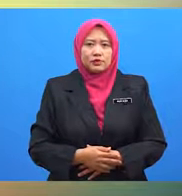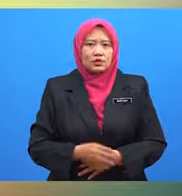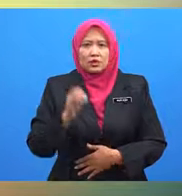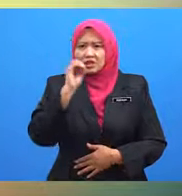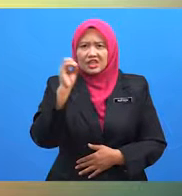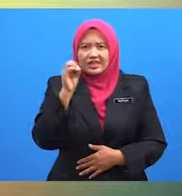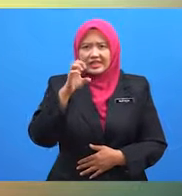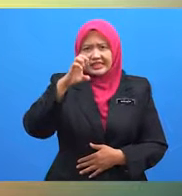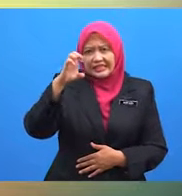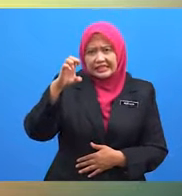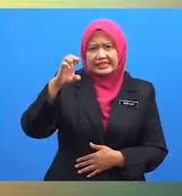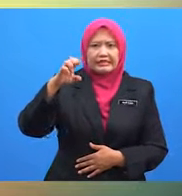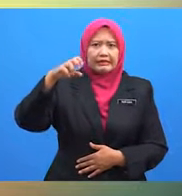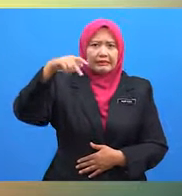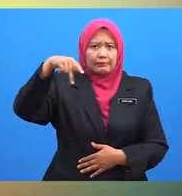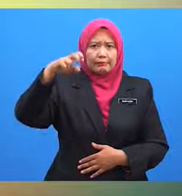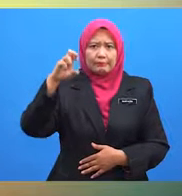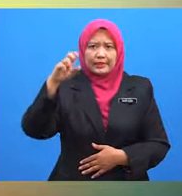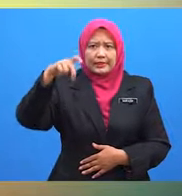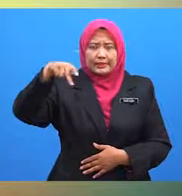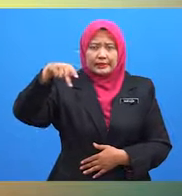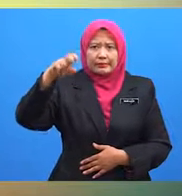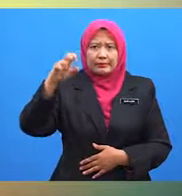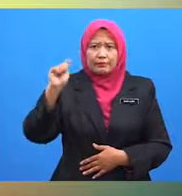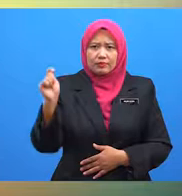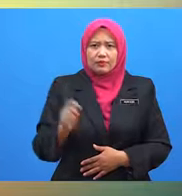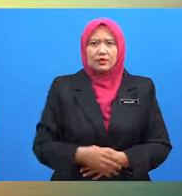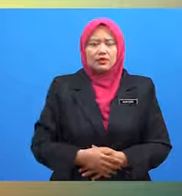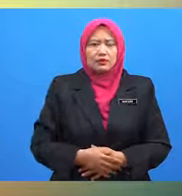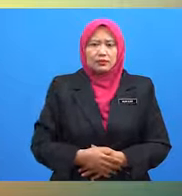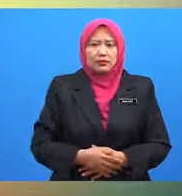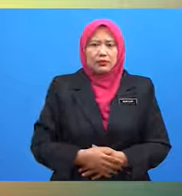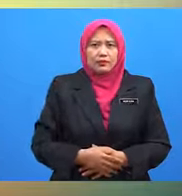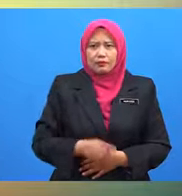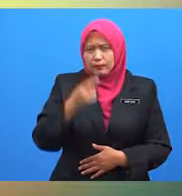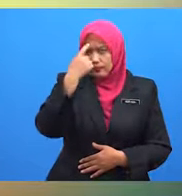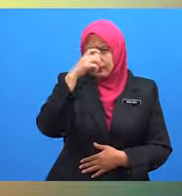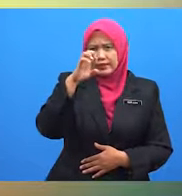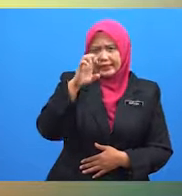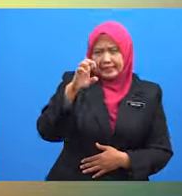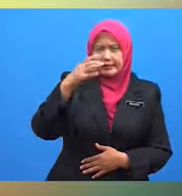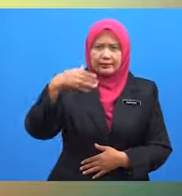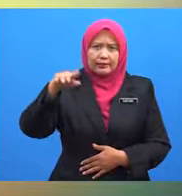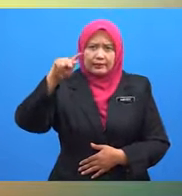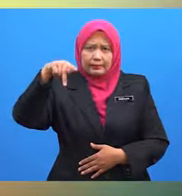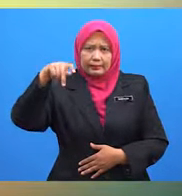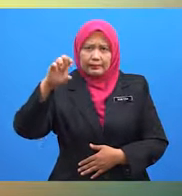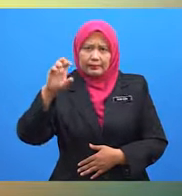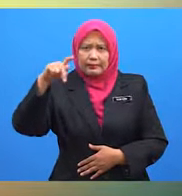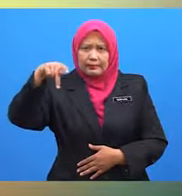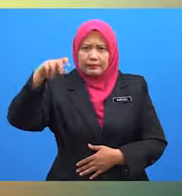epepet. Fonem epepet dihilangkan atau digantikan dengan e.